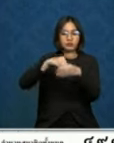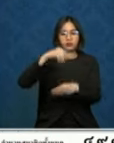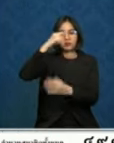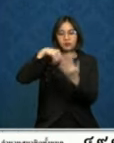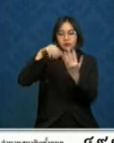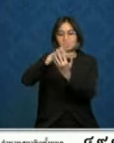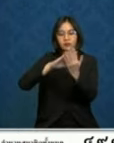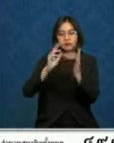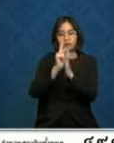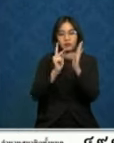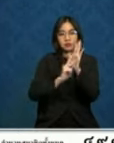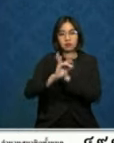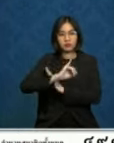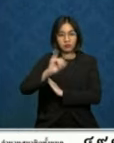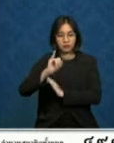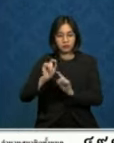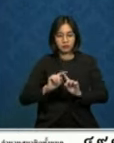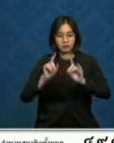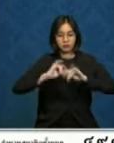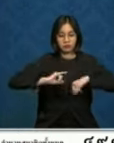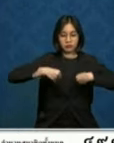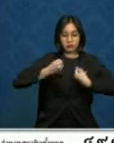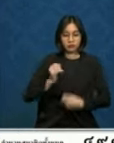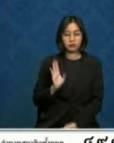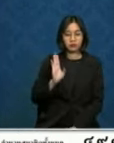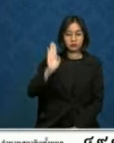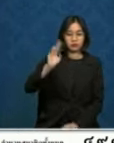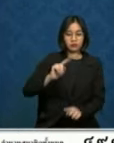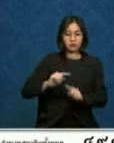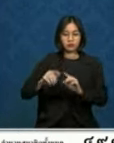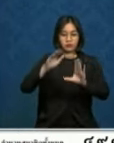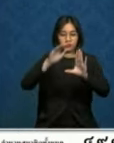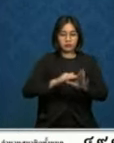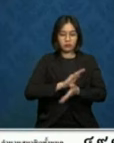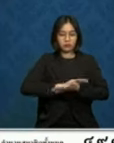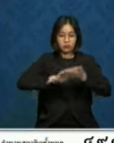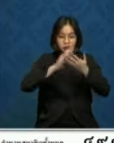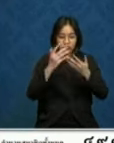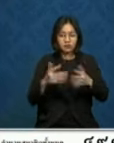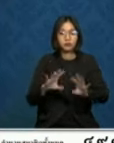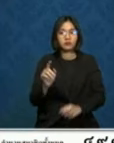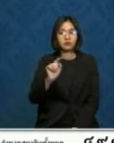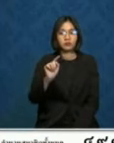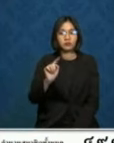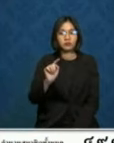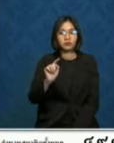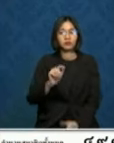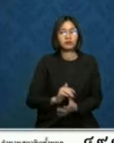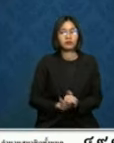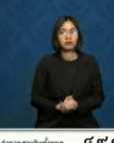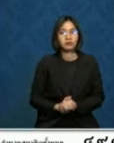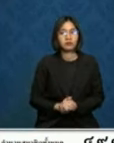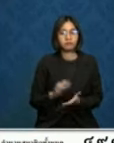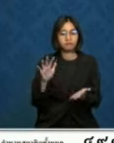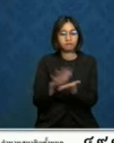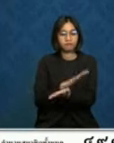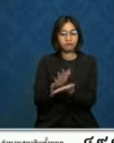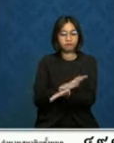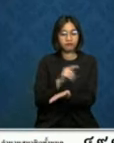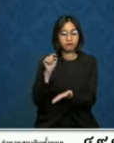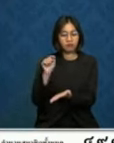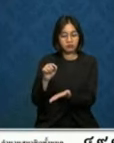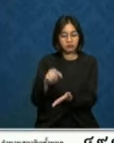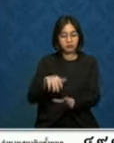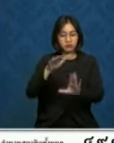ฎหมายแต่เมื่อผู้ประกอบการนะครับเขาได้ทำการลงทะเบียนเสร็จเรียบร้อยแล้วเกิดแล้วก็ได้เอกสาร